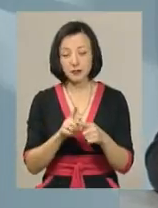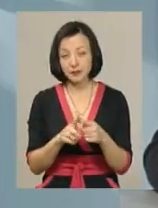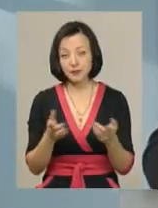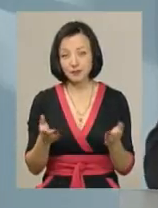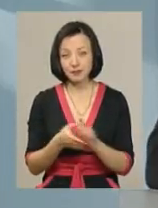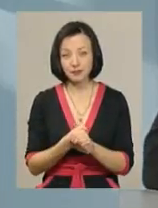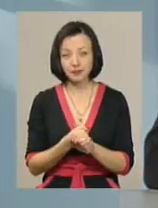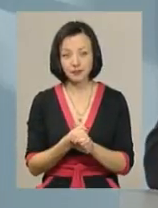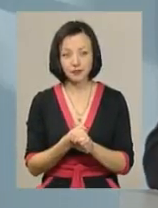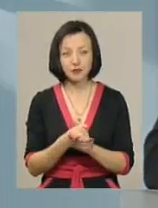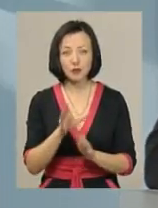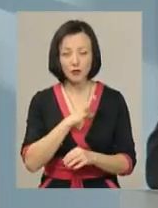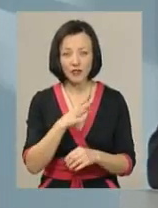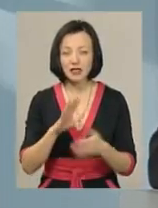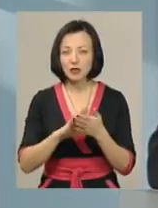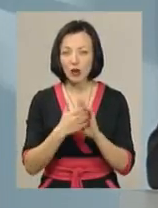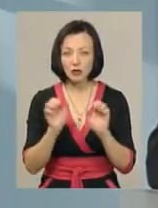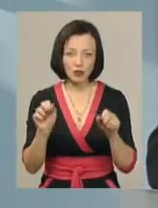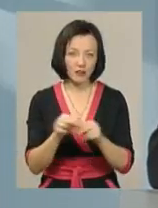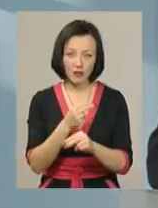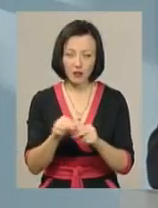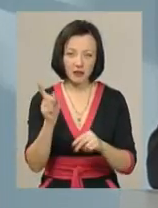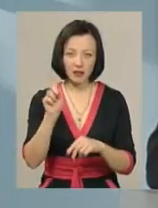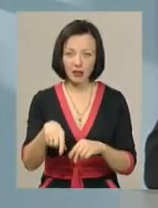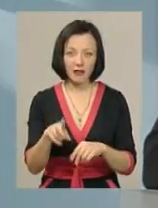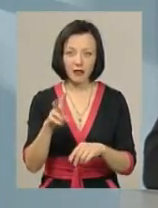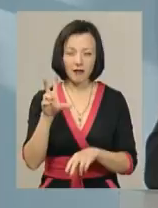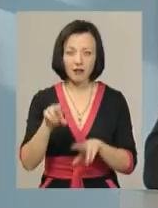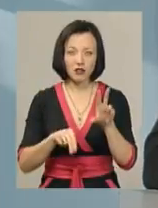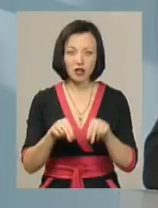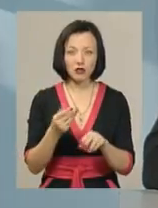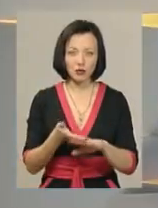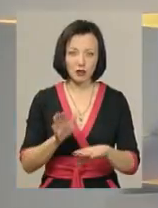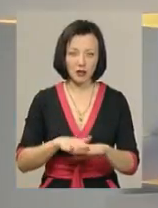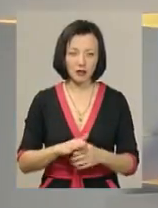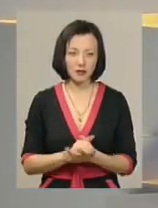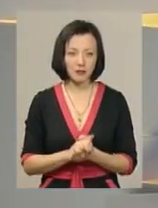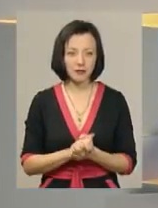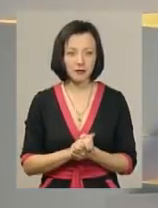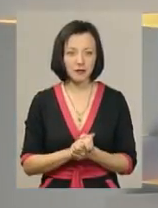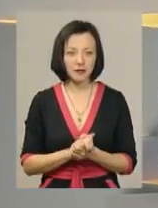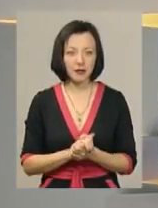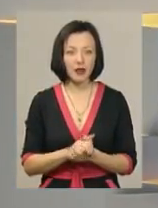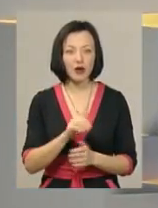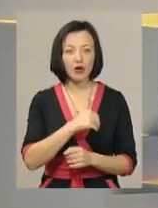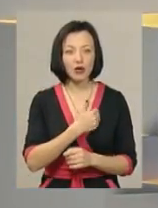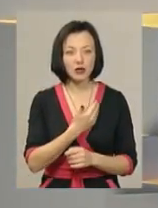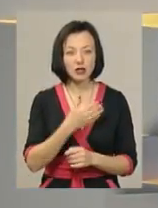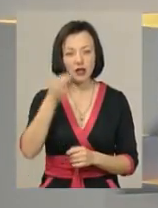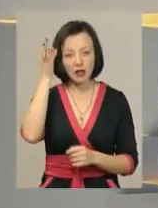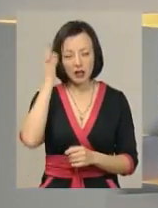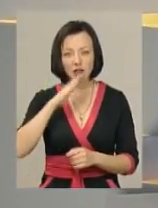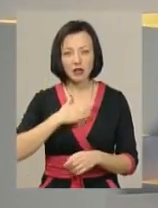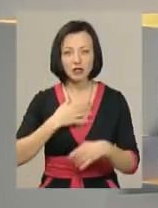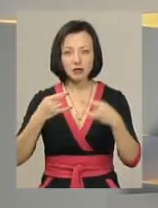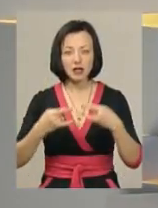от то ситуацію можна виправити навіть не рахуючи що вона дуже Дуже ускладненя дякую пані Світлано А я хочу нагадати